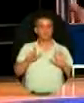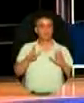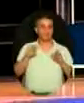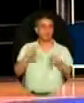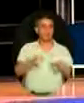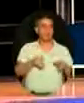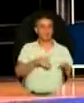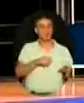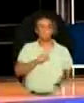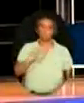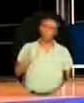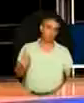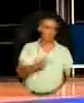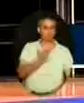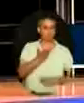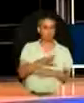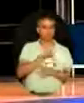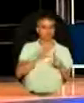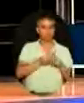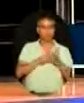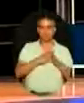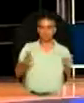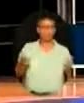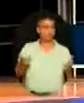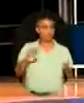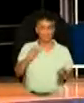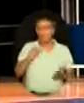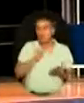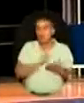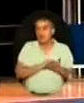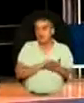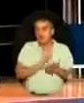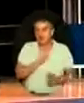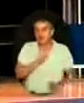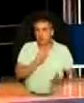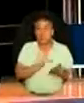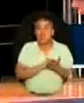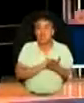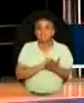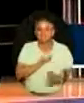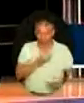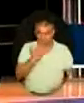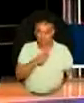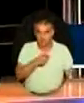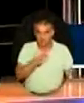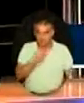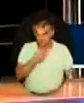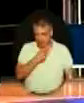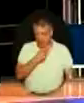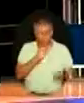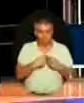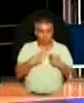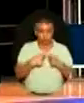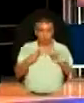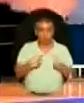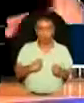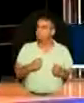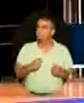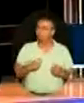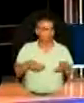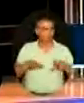קברים שכולם נהרגו באותה שנה. הרי ברור לנו אם חס וחלילה, וחס וחלילה זה היה קורה מאירוע ביטחוני כזה או אחר,